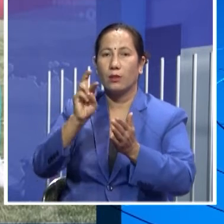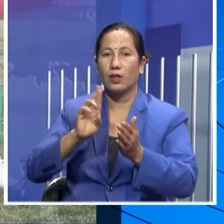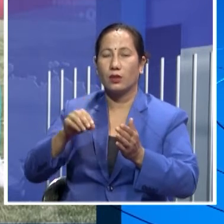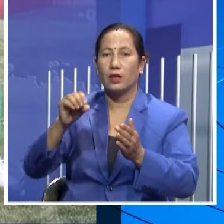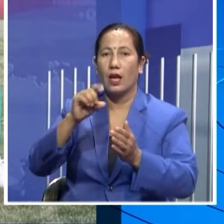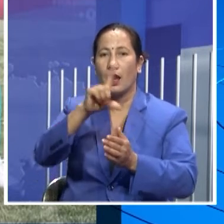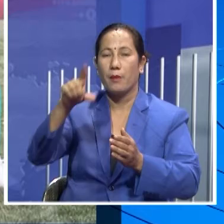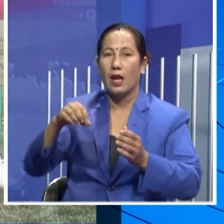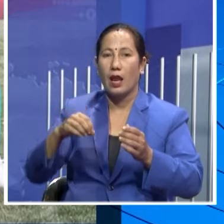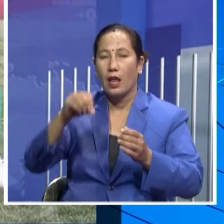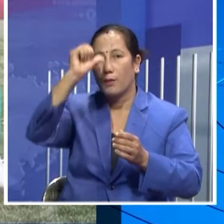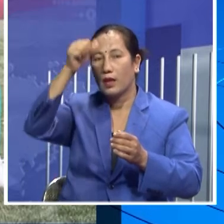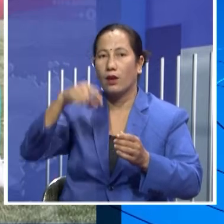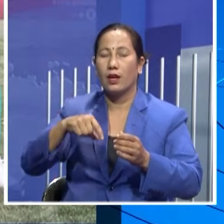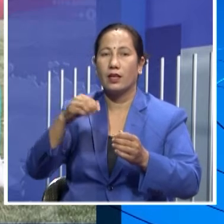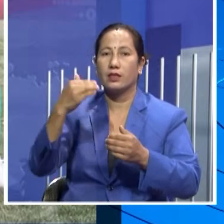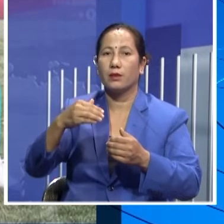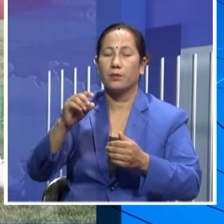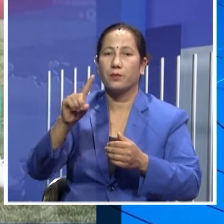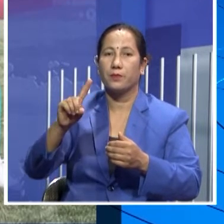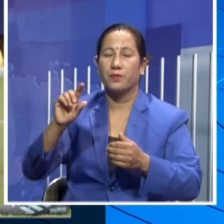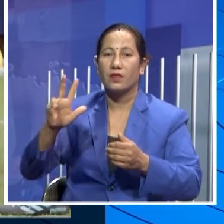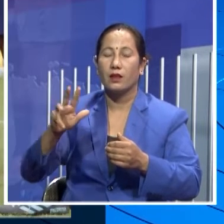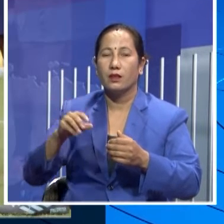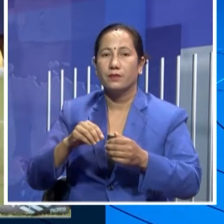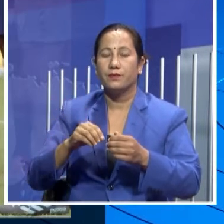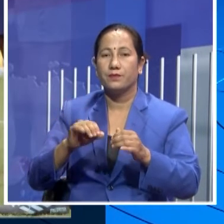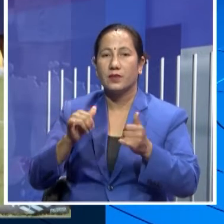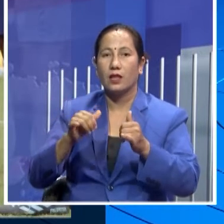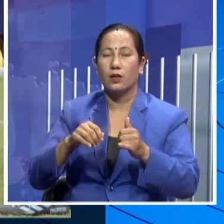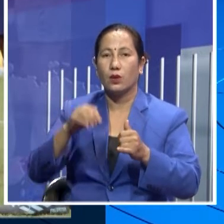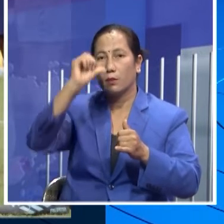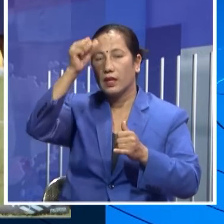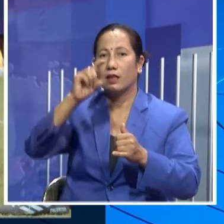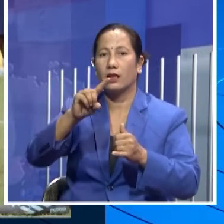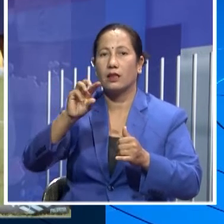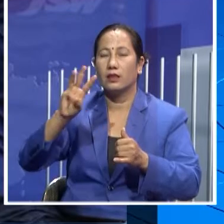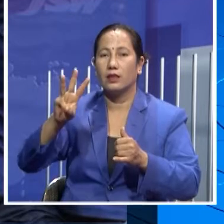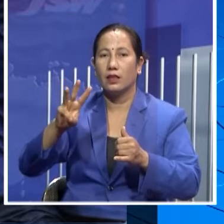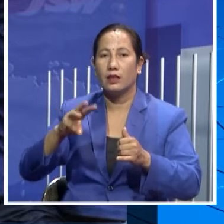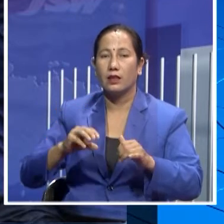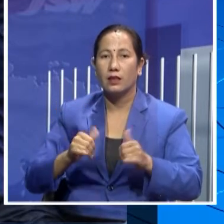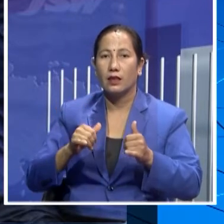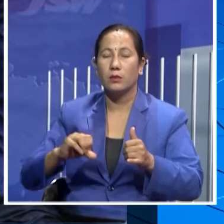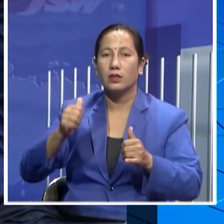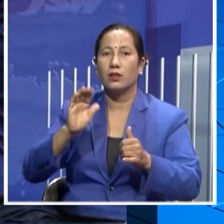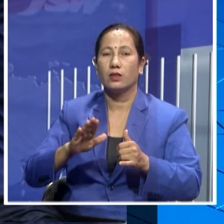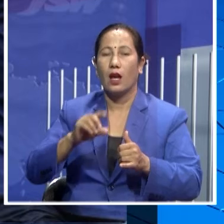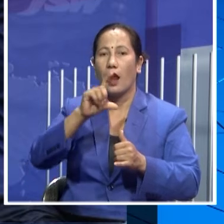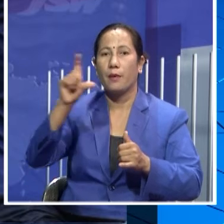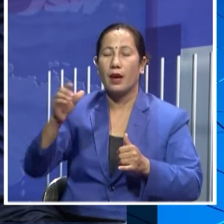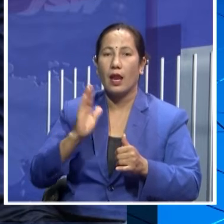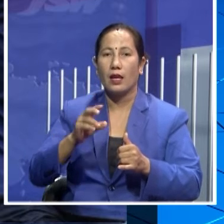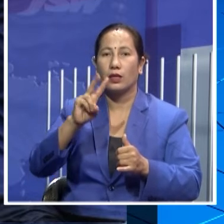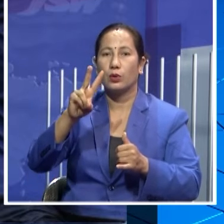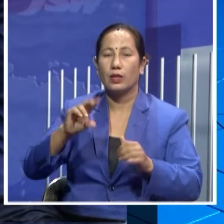र भारतबीच हालसम्म 19 खेलमा प्रतिस्पर्धा भएकोमा भारतले 13 खेलमा जित हासिल गरेको छ भने नेपालले